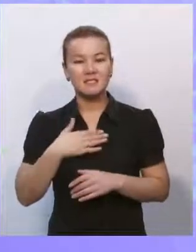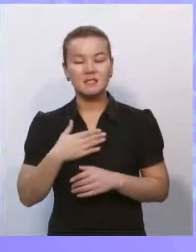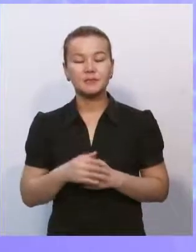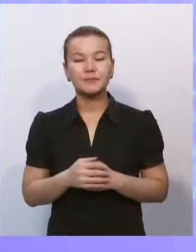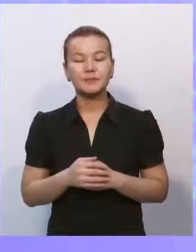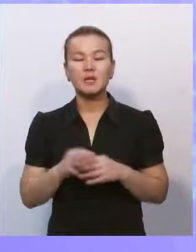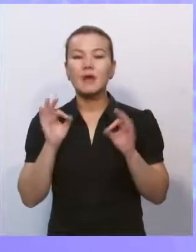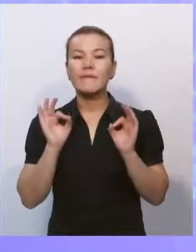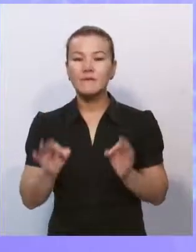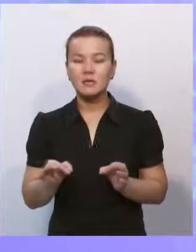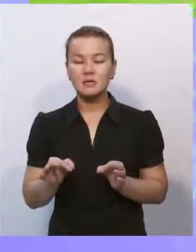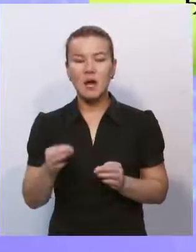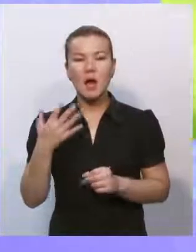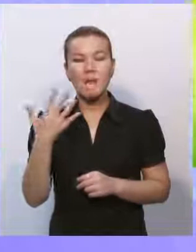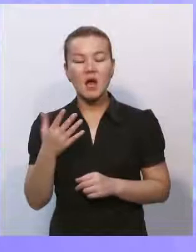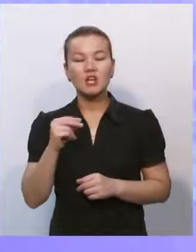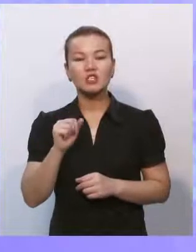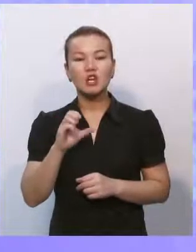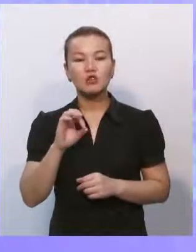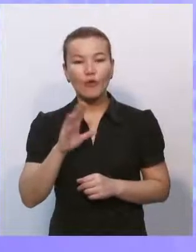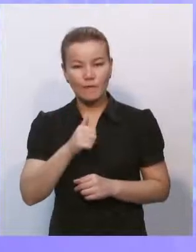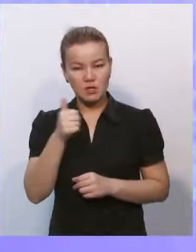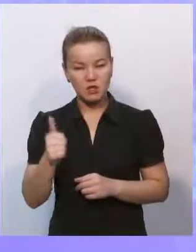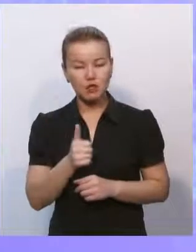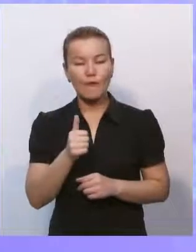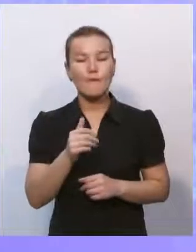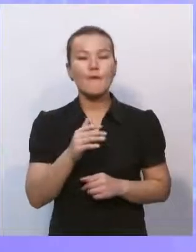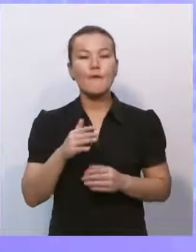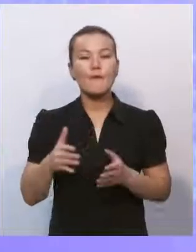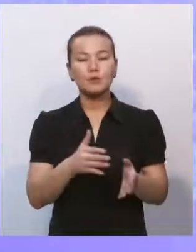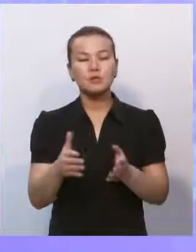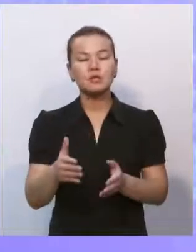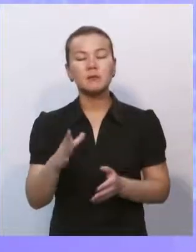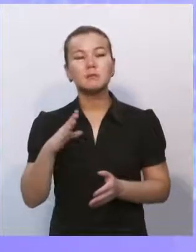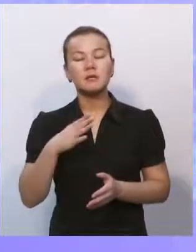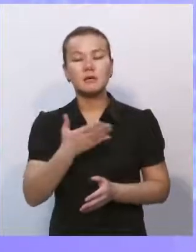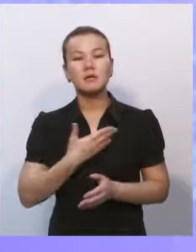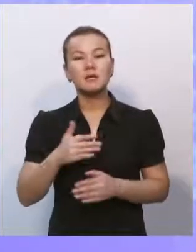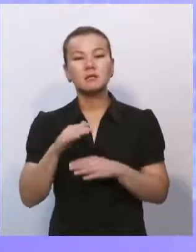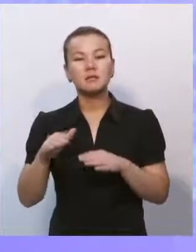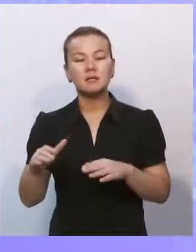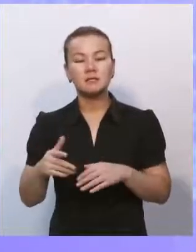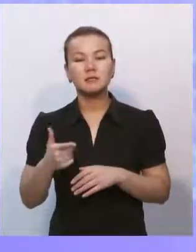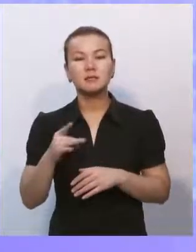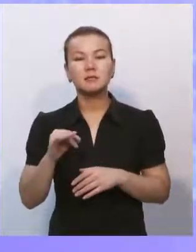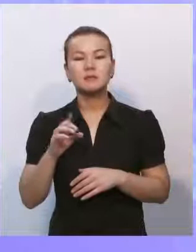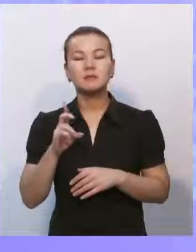верно 5 часов пути были наши грибники а